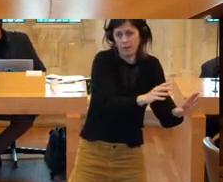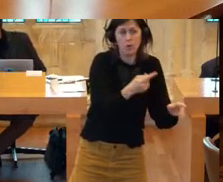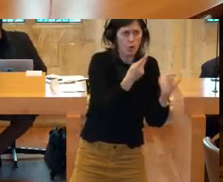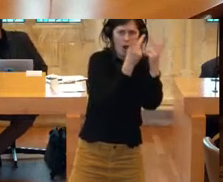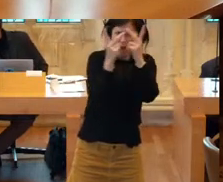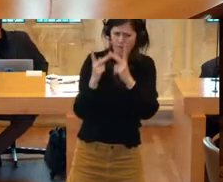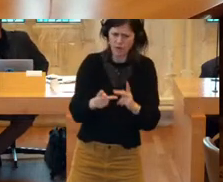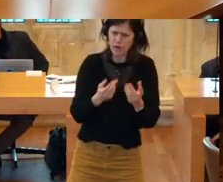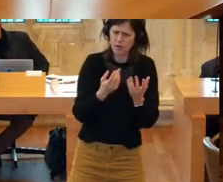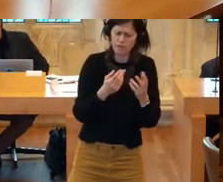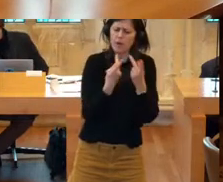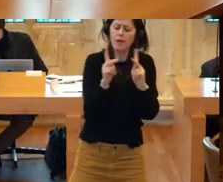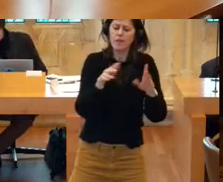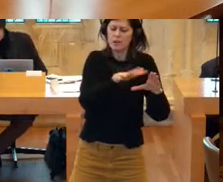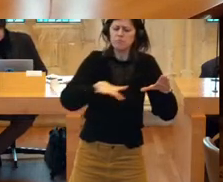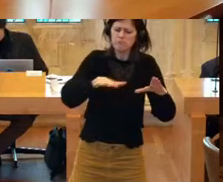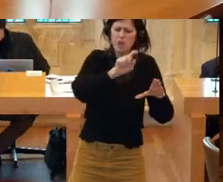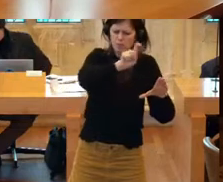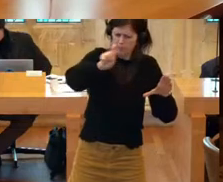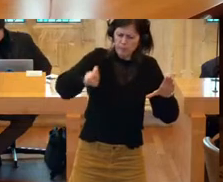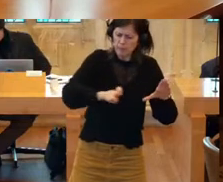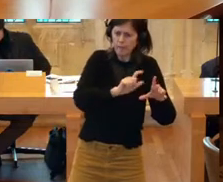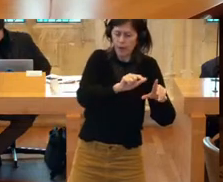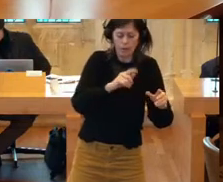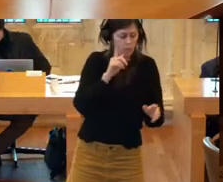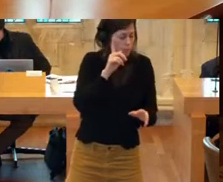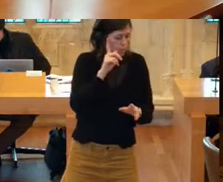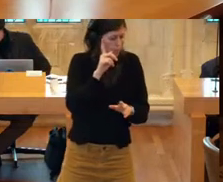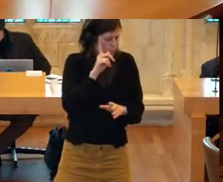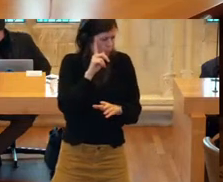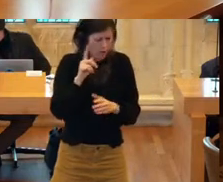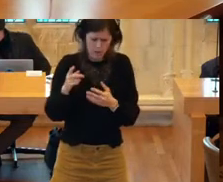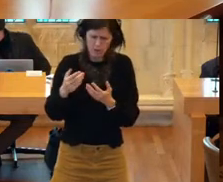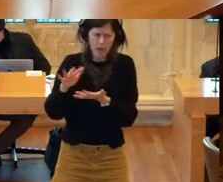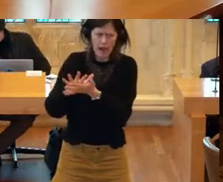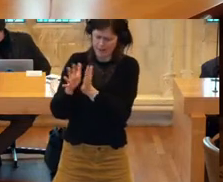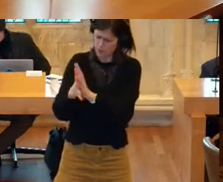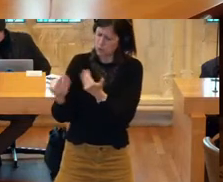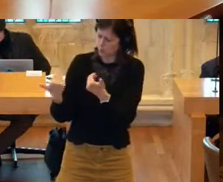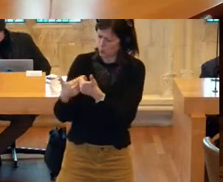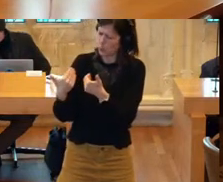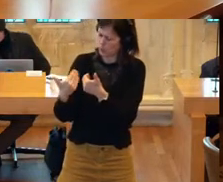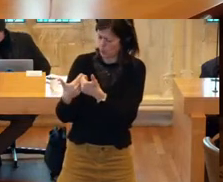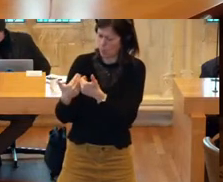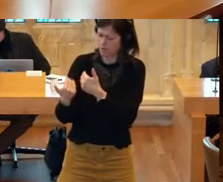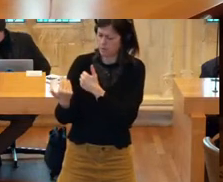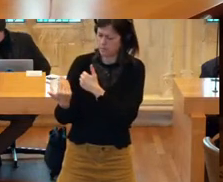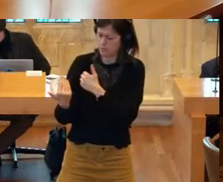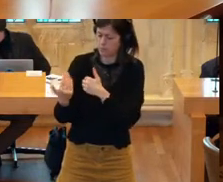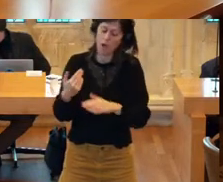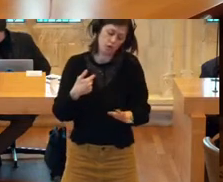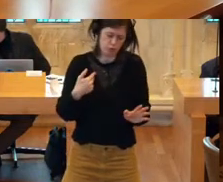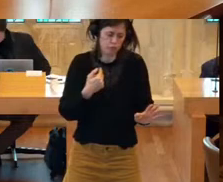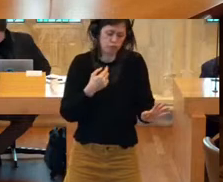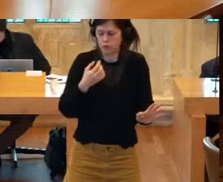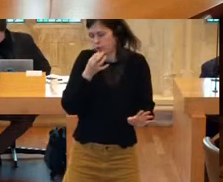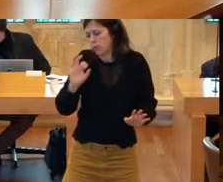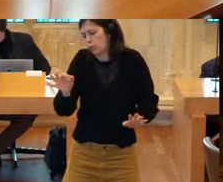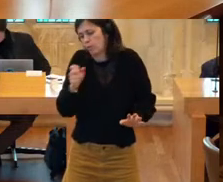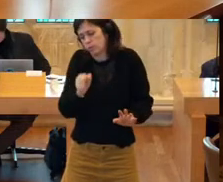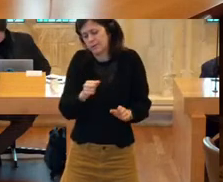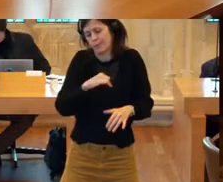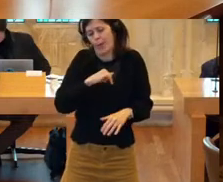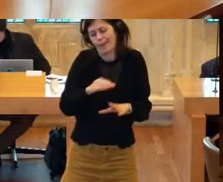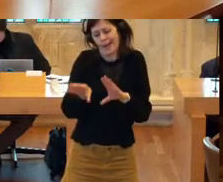demandé par les associations j'avais effectivement dit qu'on pouvait effectivement faire ce genre de choses. Alors en ce qui